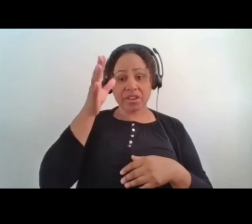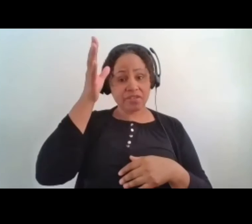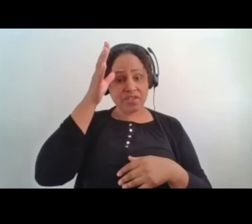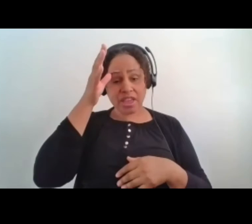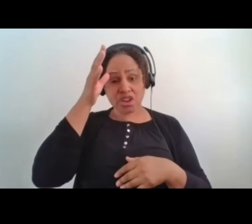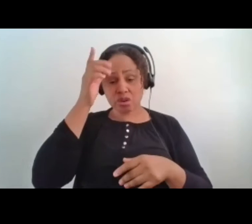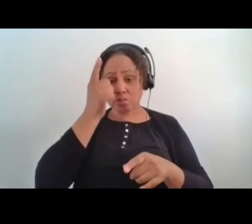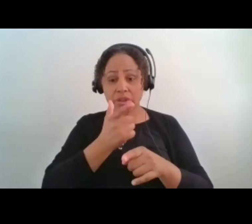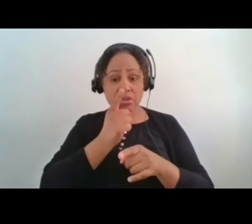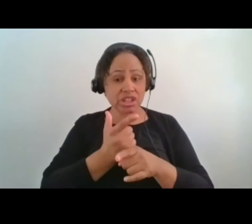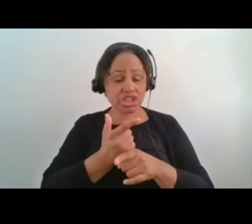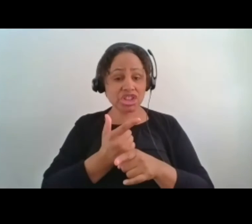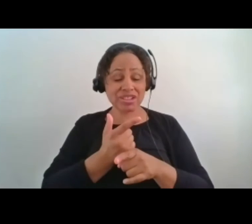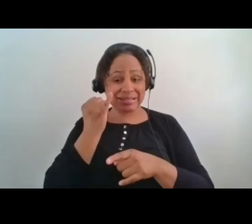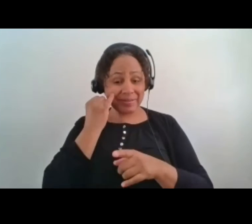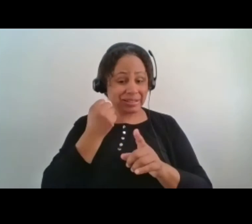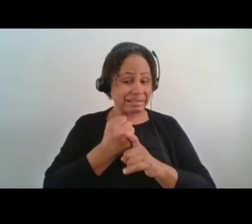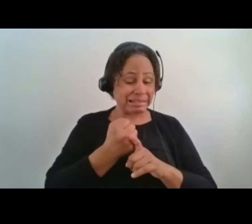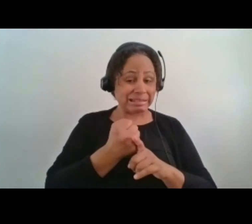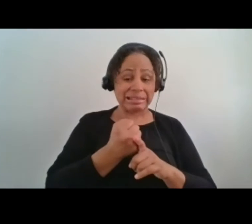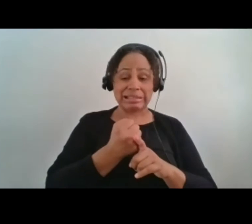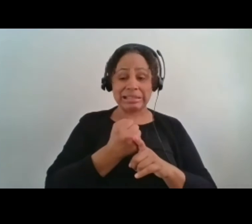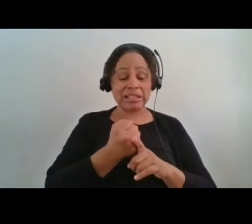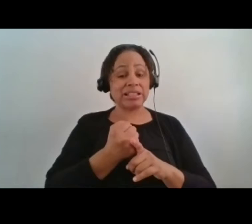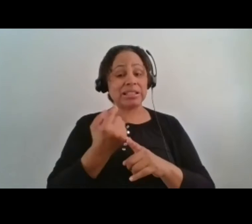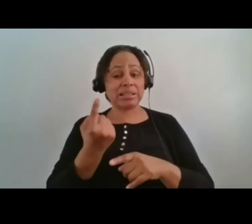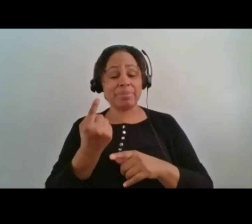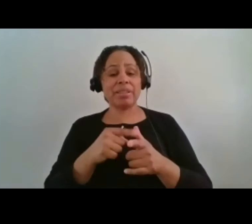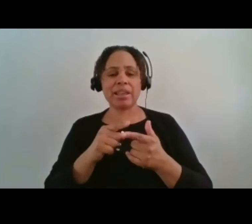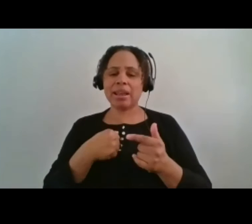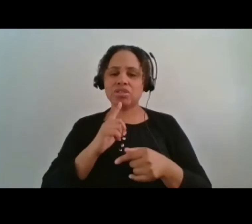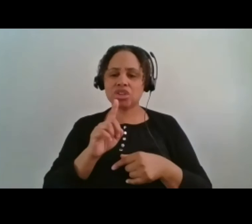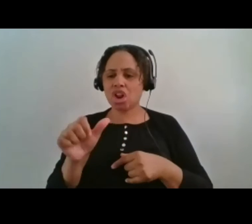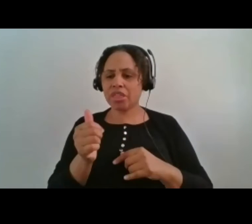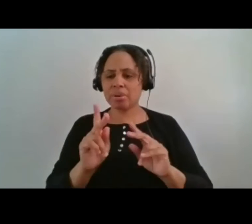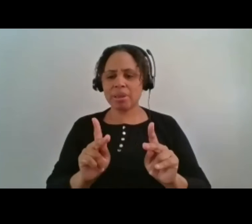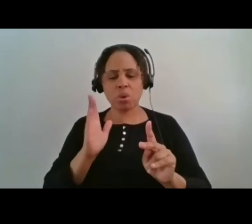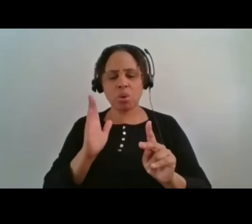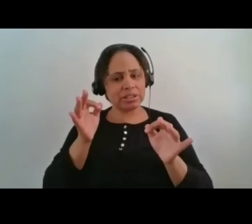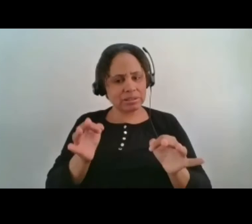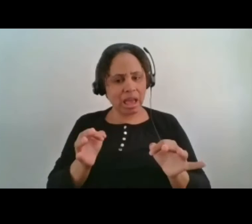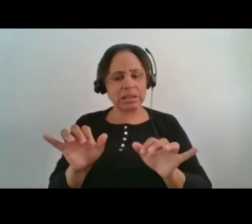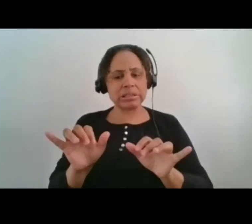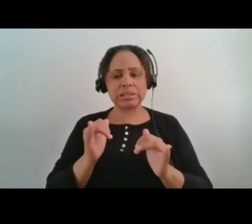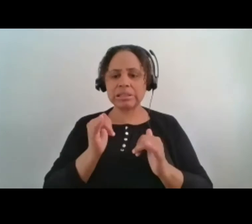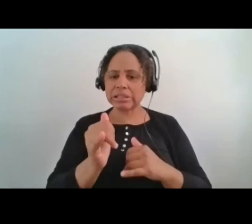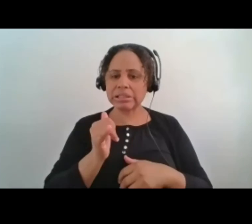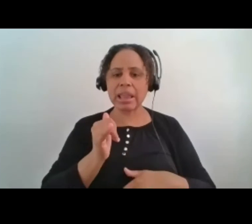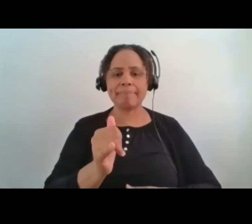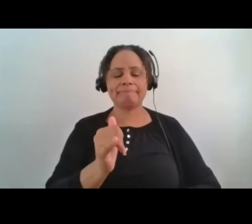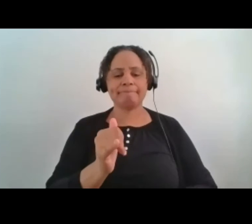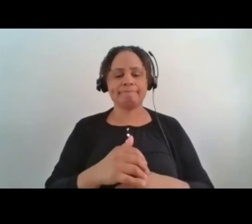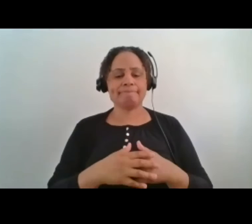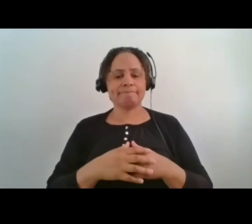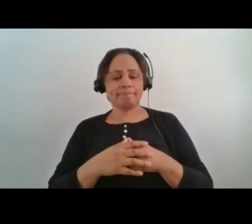decision. Allah subhanahu wa ta'ala, he says, وَمَنْ أَحْيَاهَا فَكَأَنَّمَا أَحْيَا النَّاسَ جَمِيعًا. Whoever provides life for one